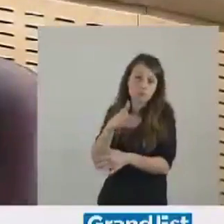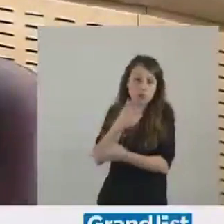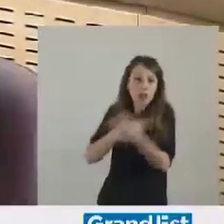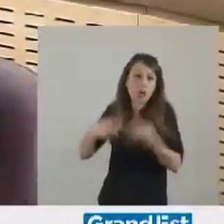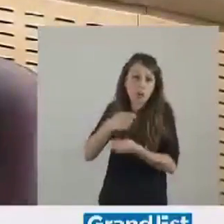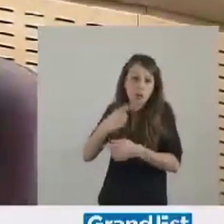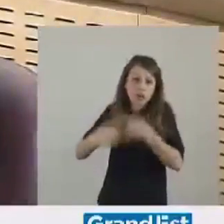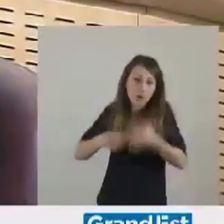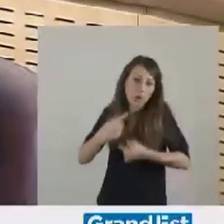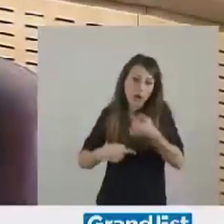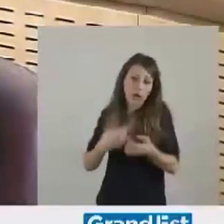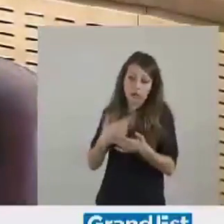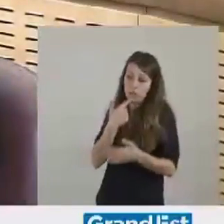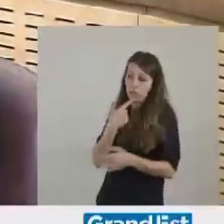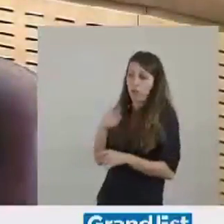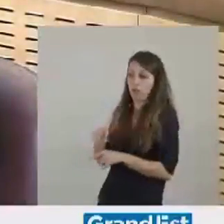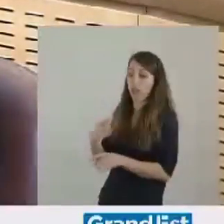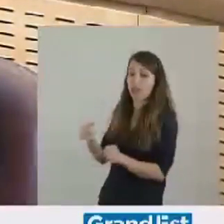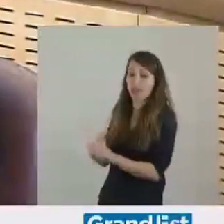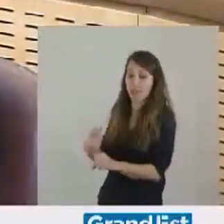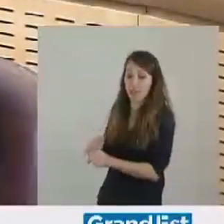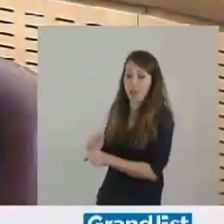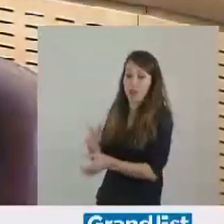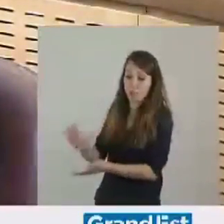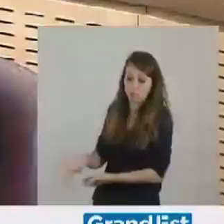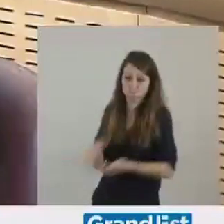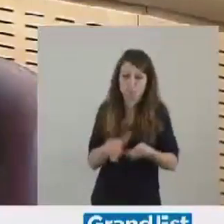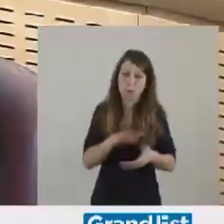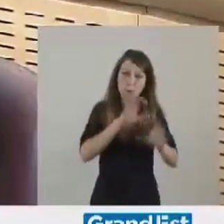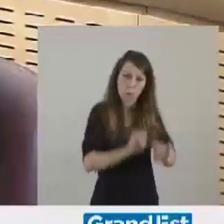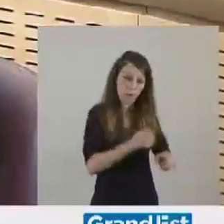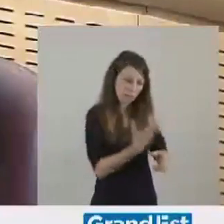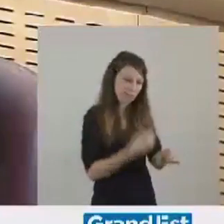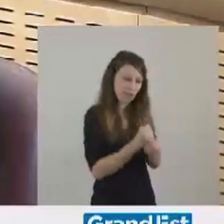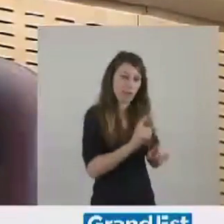uns peuvent devenir la matière première des autres. Et le